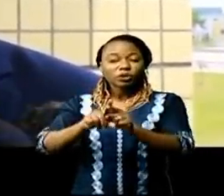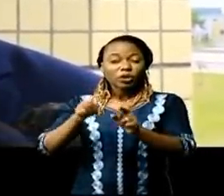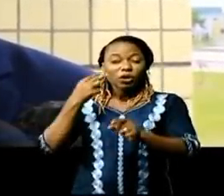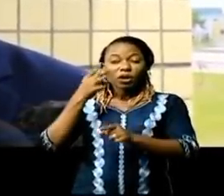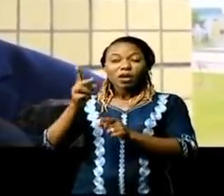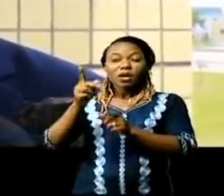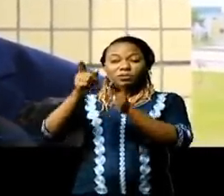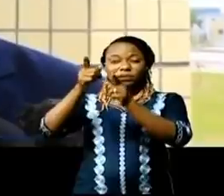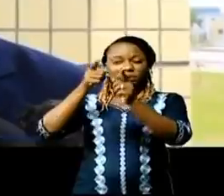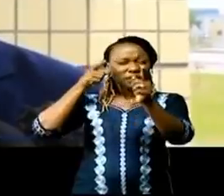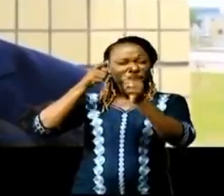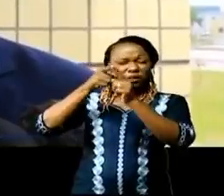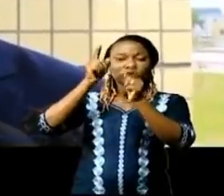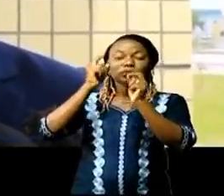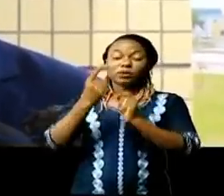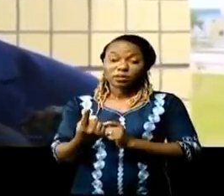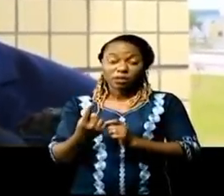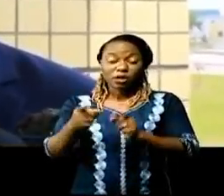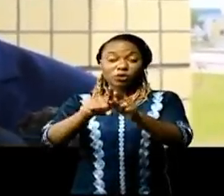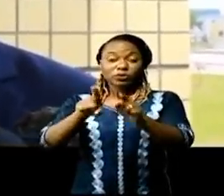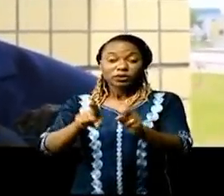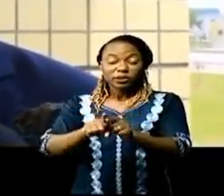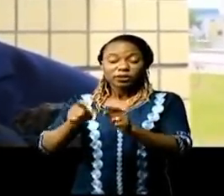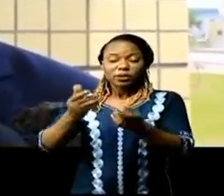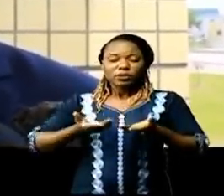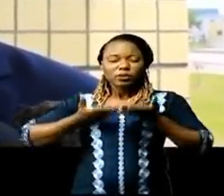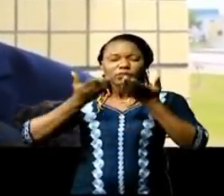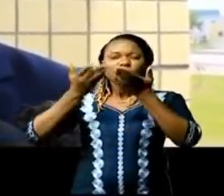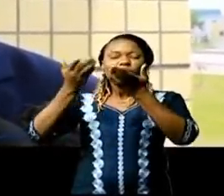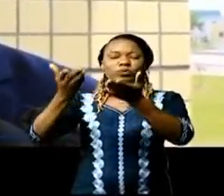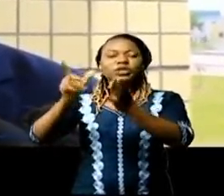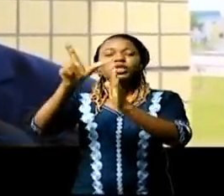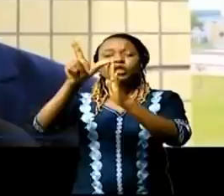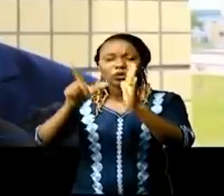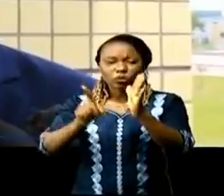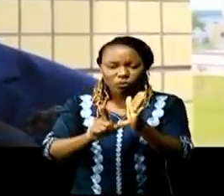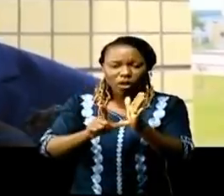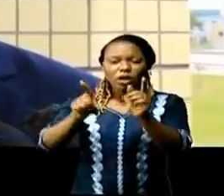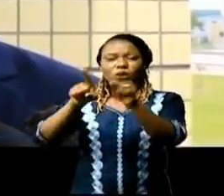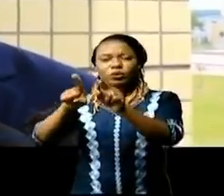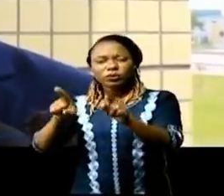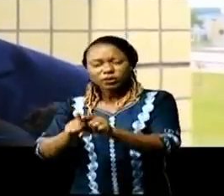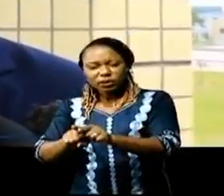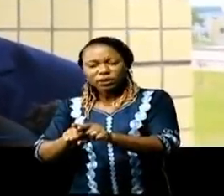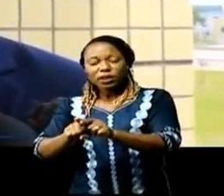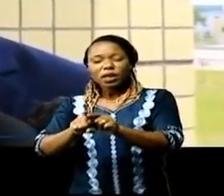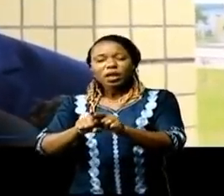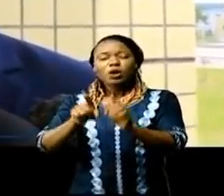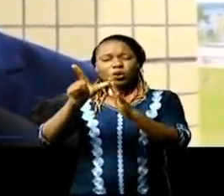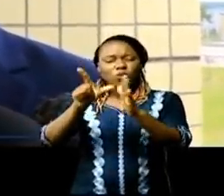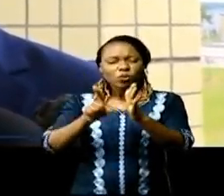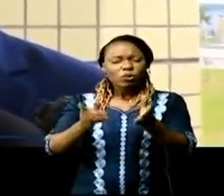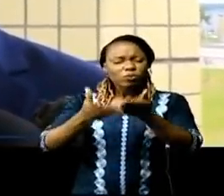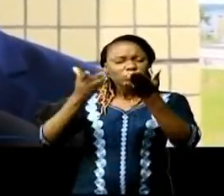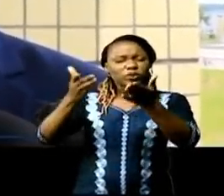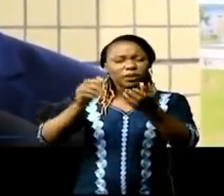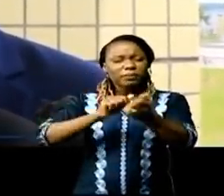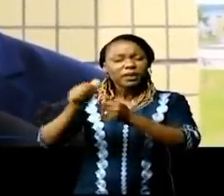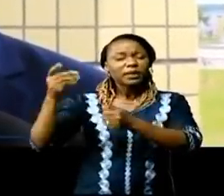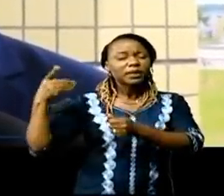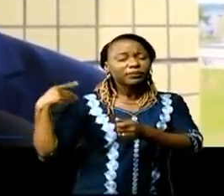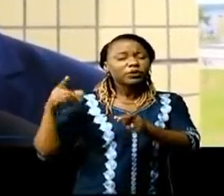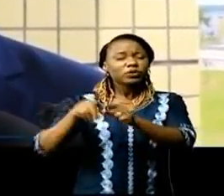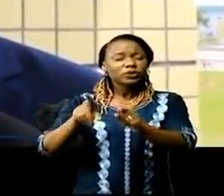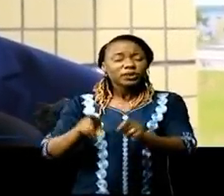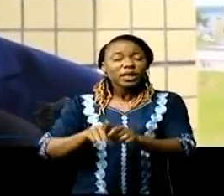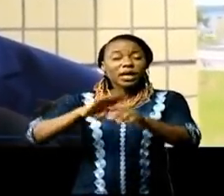direction, établir la feuille de route, proposer une loi au niveau de nos élus, afin de le faire parvenir au président